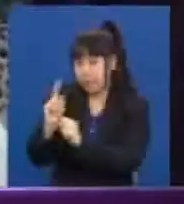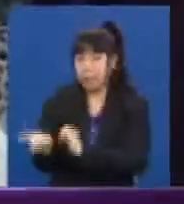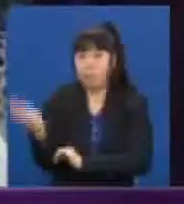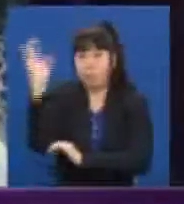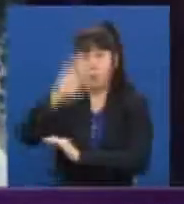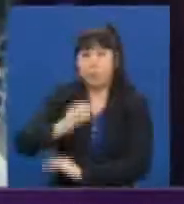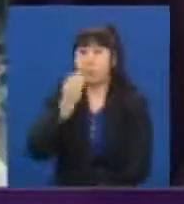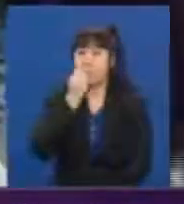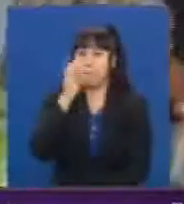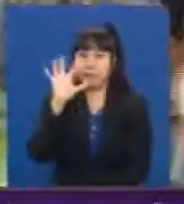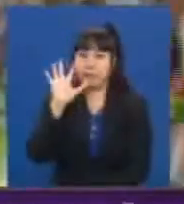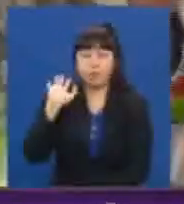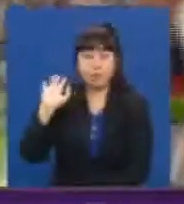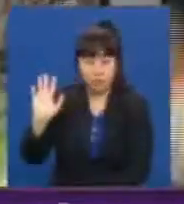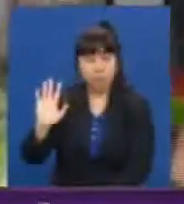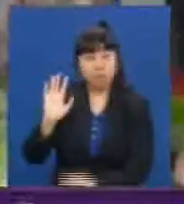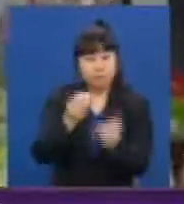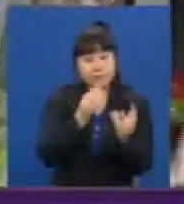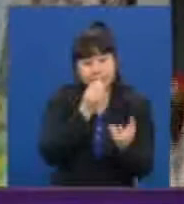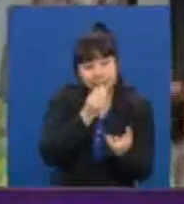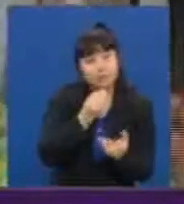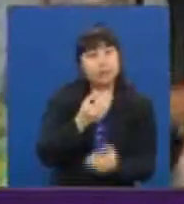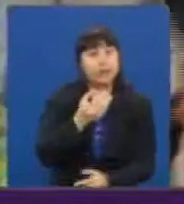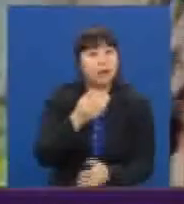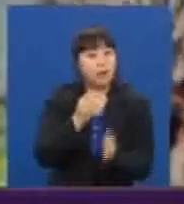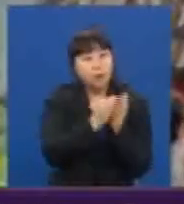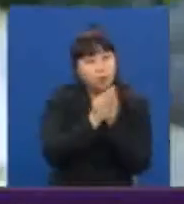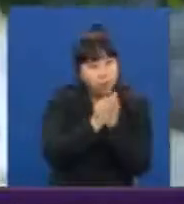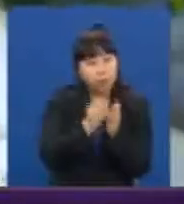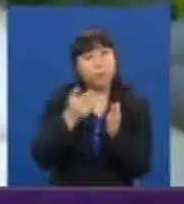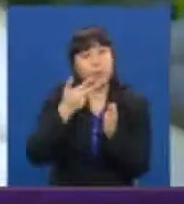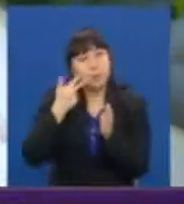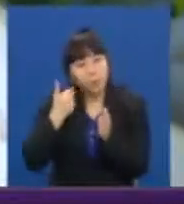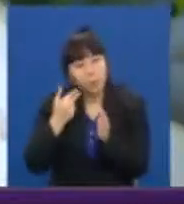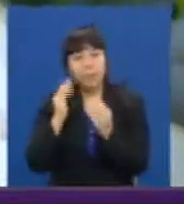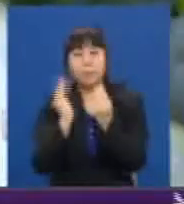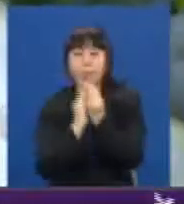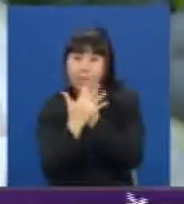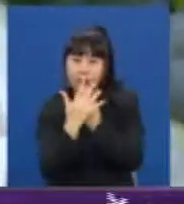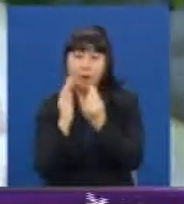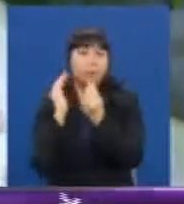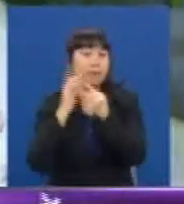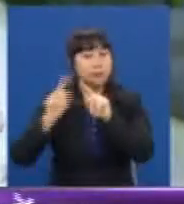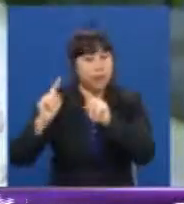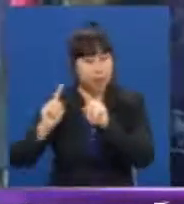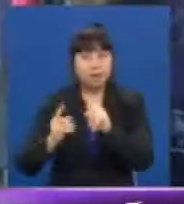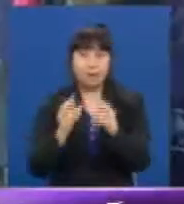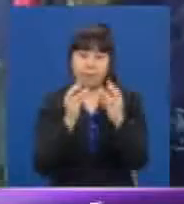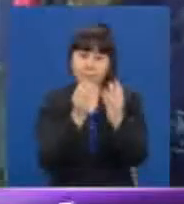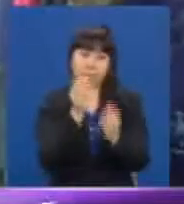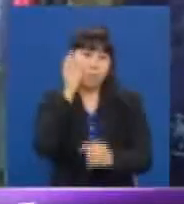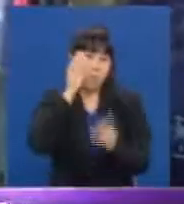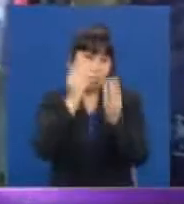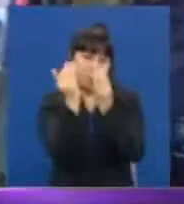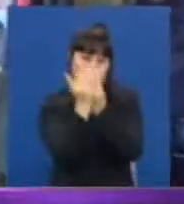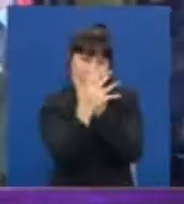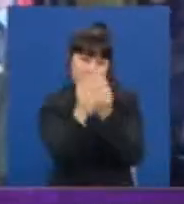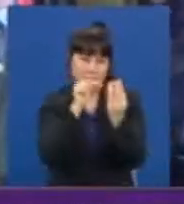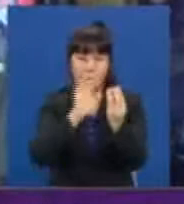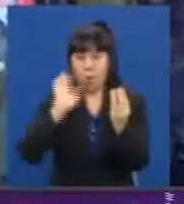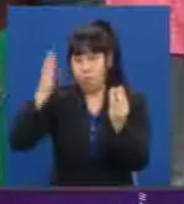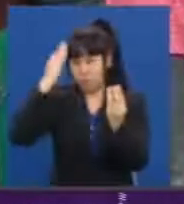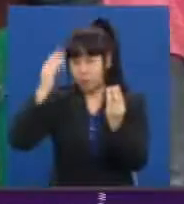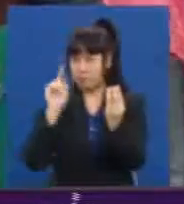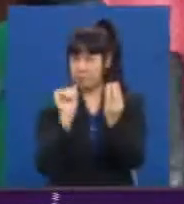ศีลอดที่จะมีขึ้นทั้งอาหารคาวหวานผักและผลไม้รวมทั้งอินทผาลัมซึ่งถือว่าเป็นผลไม้ศักดิ์สิทธิ์ของชาว